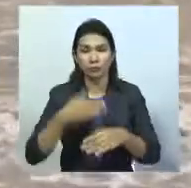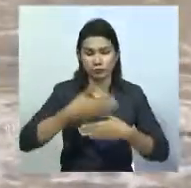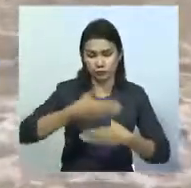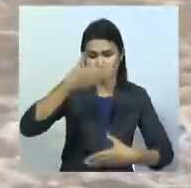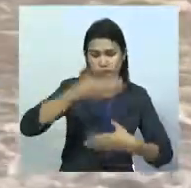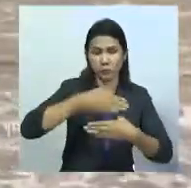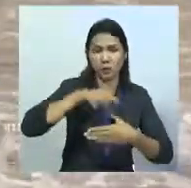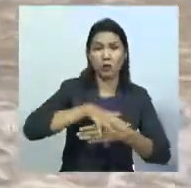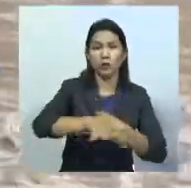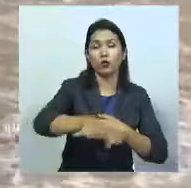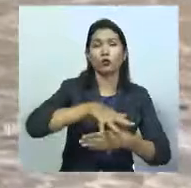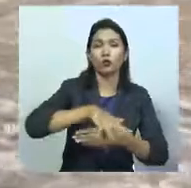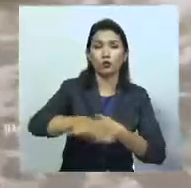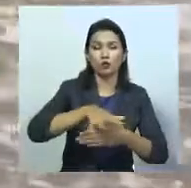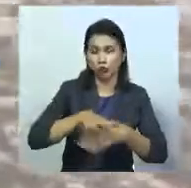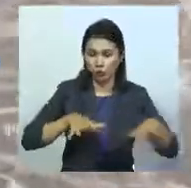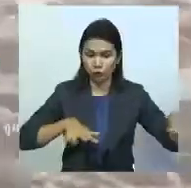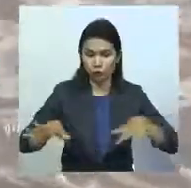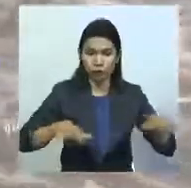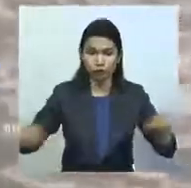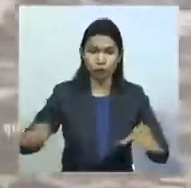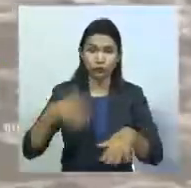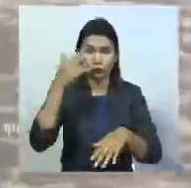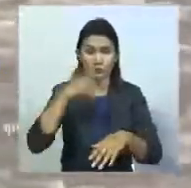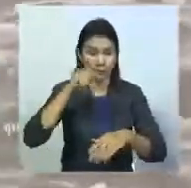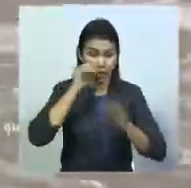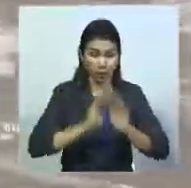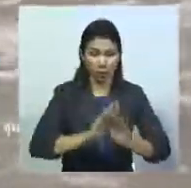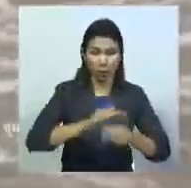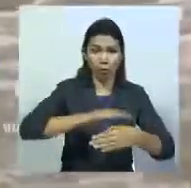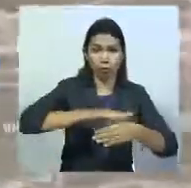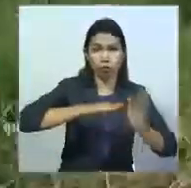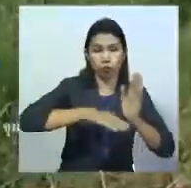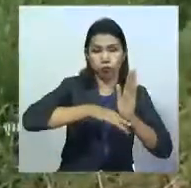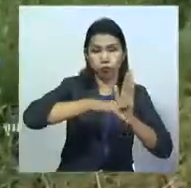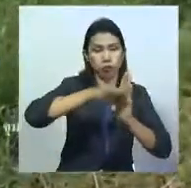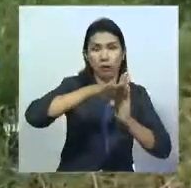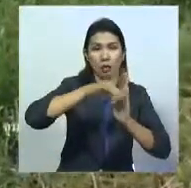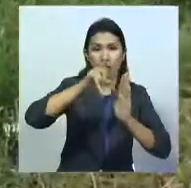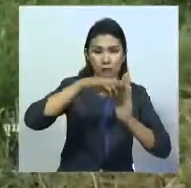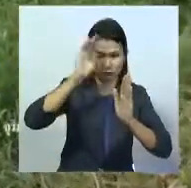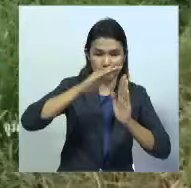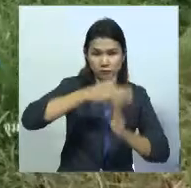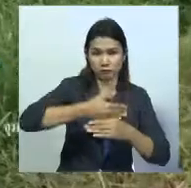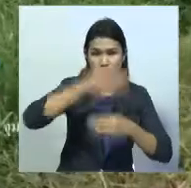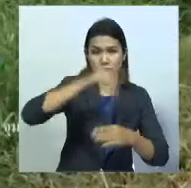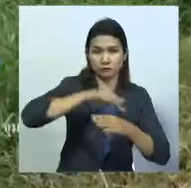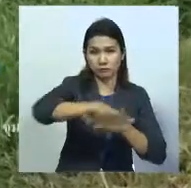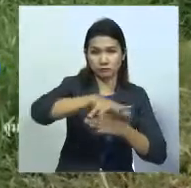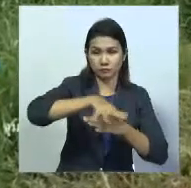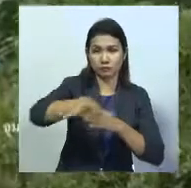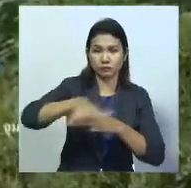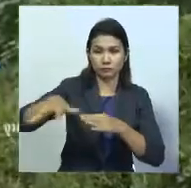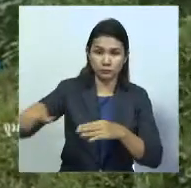ดประตูระบายน้ำทั้ง4บานเพื่อเร่งระบายน้ำในลำห้วยโมงลงสู่แม่น้ำโขงวันละประมาณ 5.8 ล้านลูกบาศก์เมตรโด